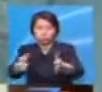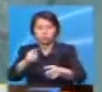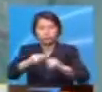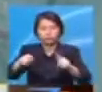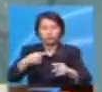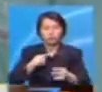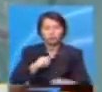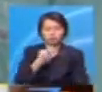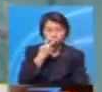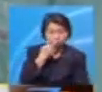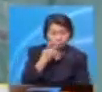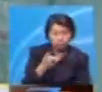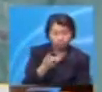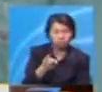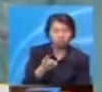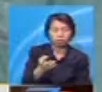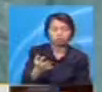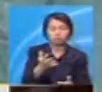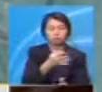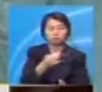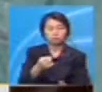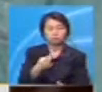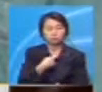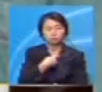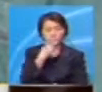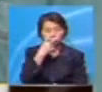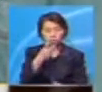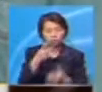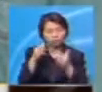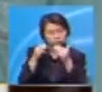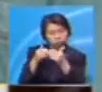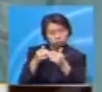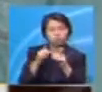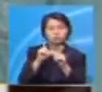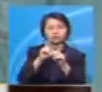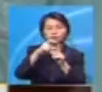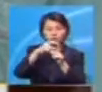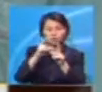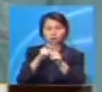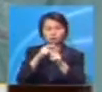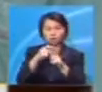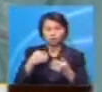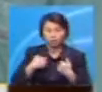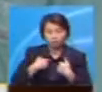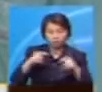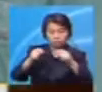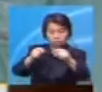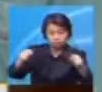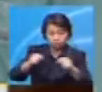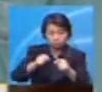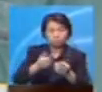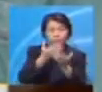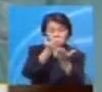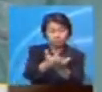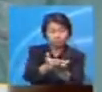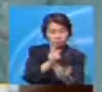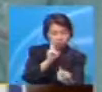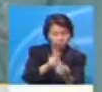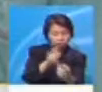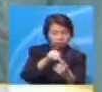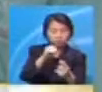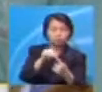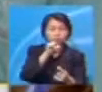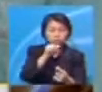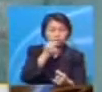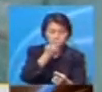environmental dan juga kita kena melihat dari segi sudut teknikal Adakah tapak mula yang dicadangkan sesuai ataupun